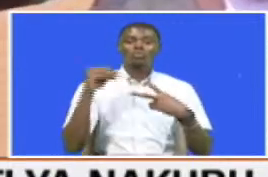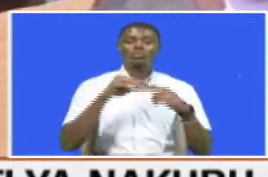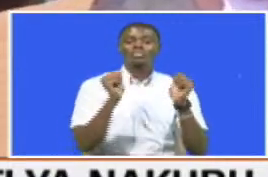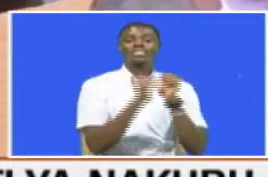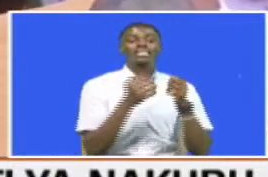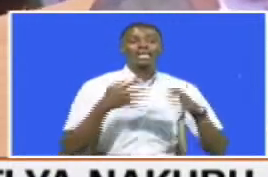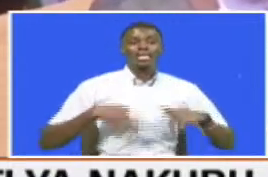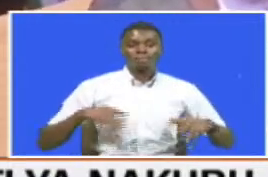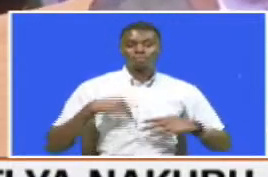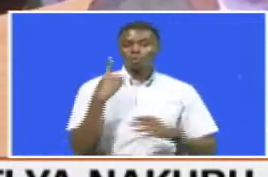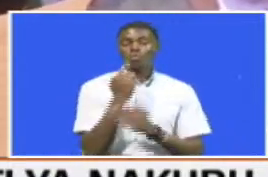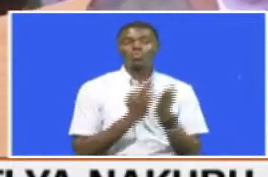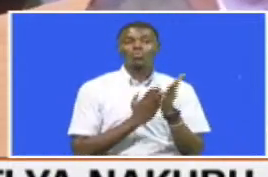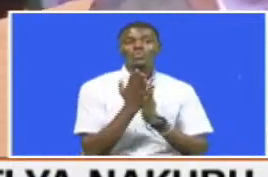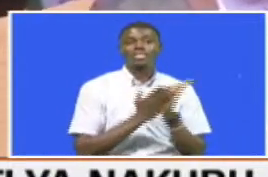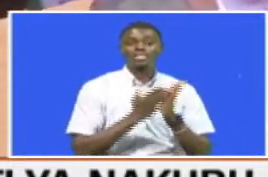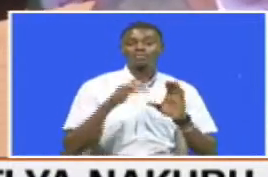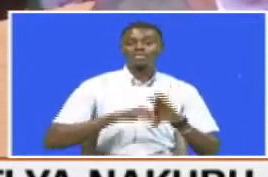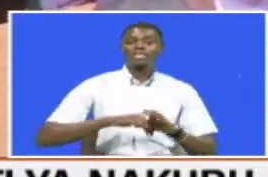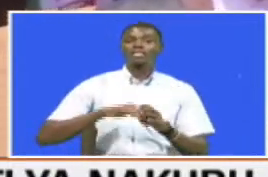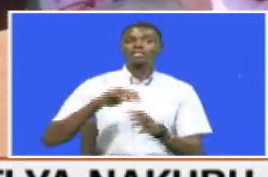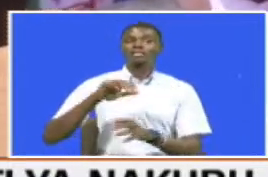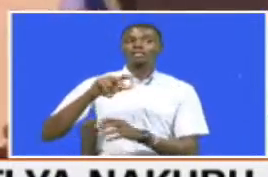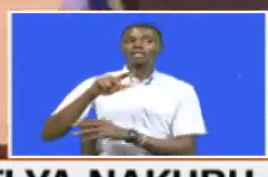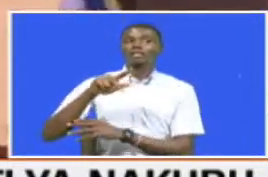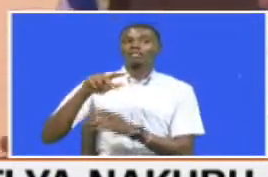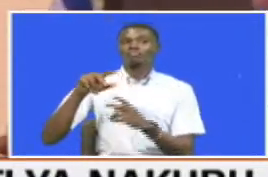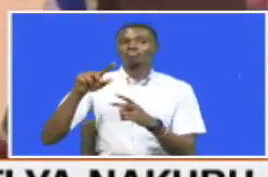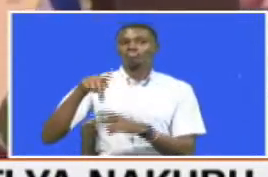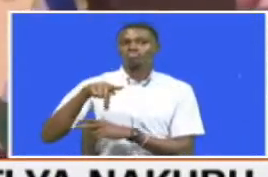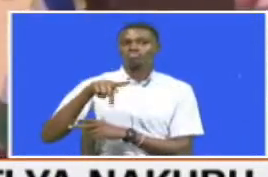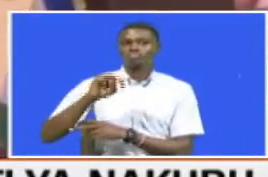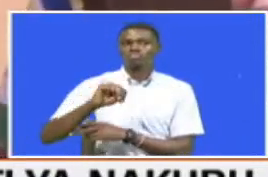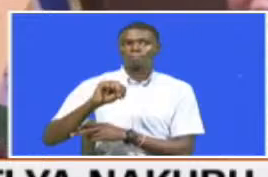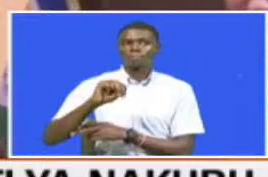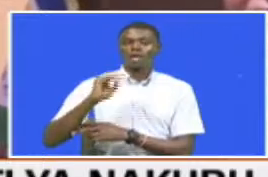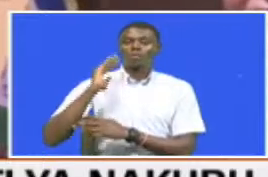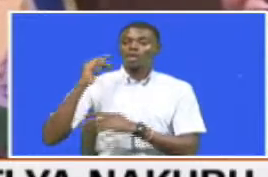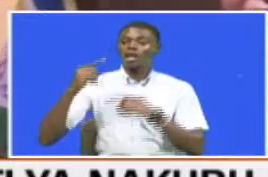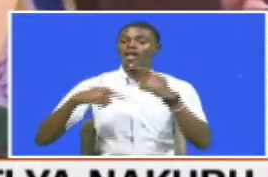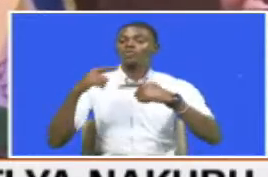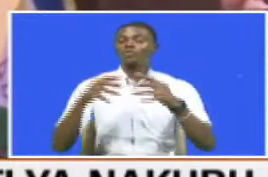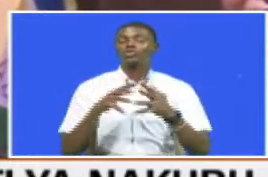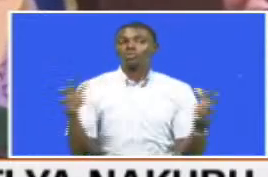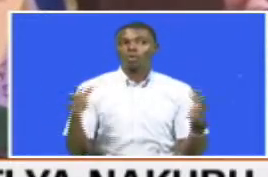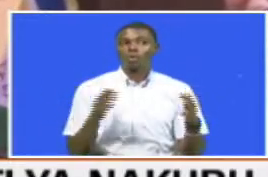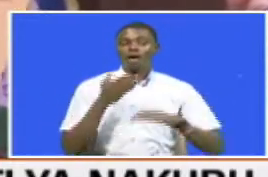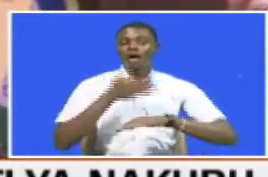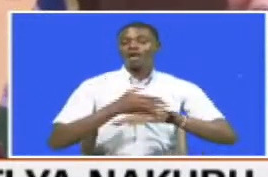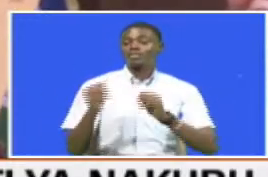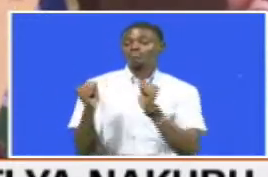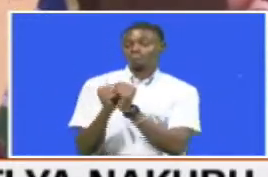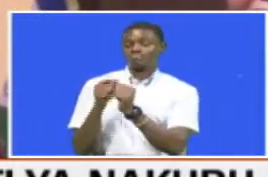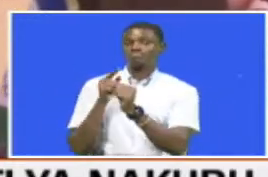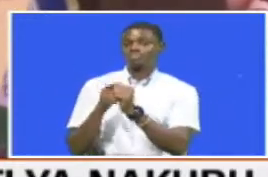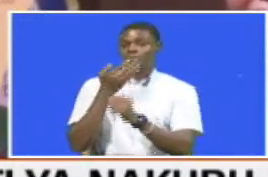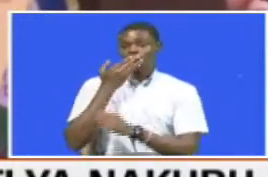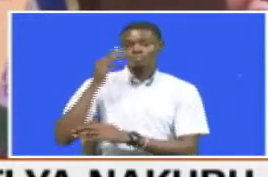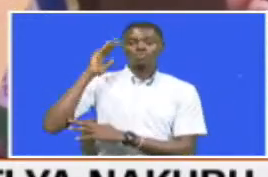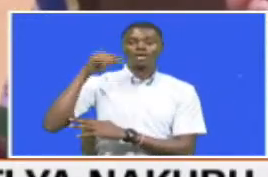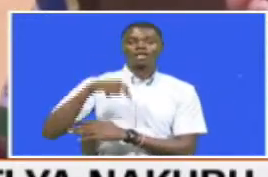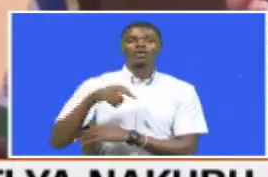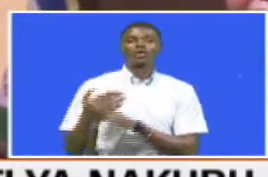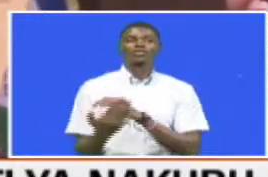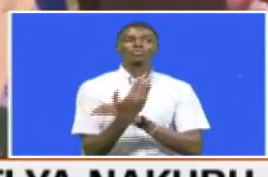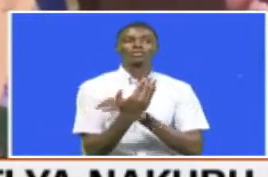kumi watakaohudumu katika baraza lake la mawaziri, huenda ikiendelea hata zaidi baada ya kumi hao kula kiapo leo